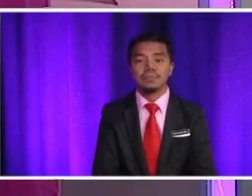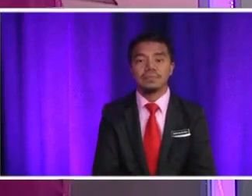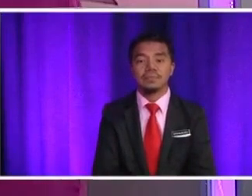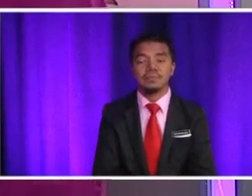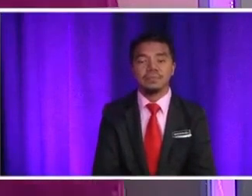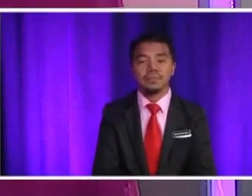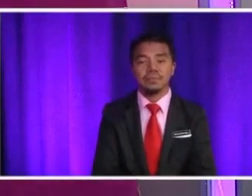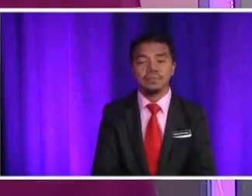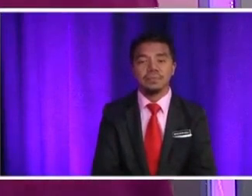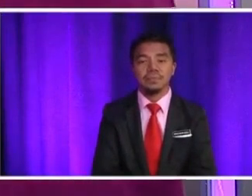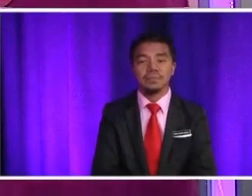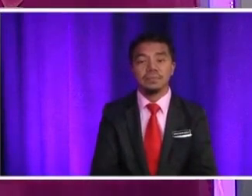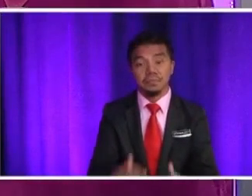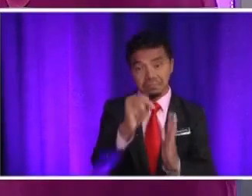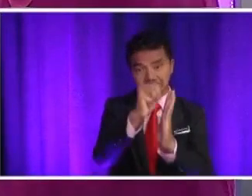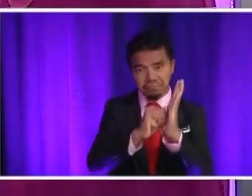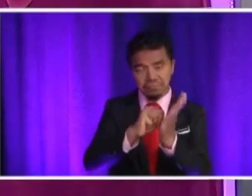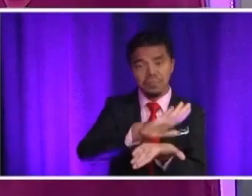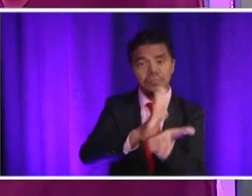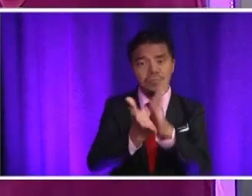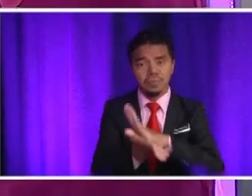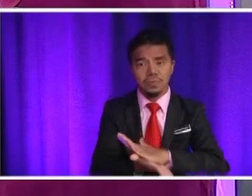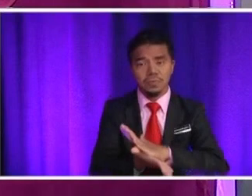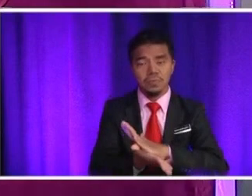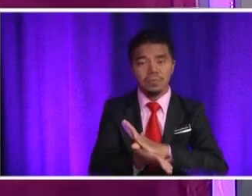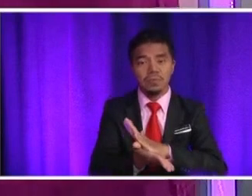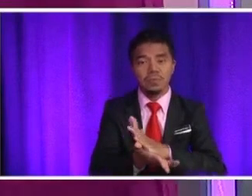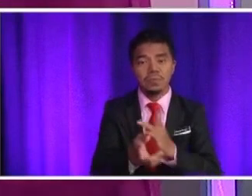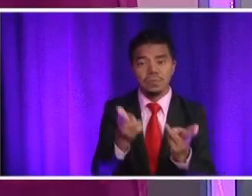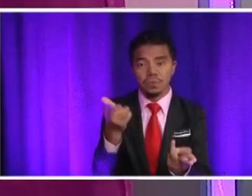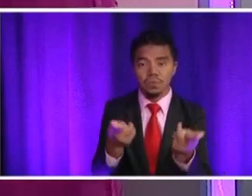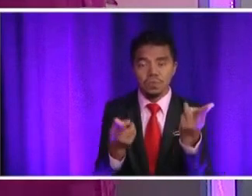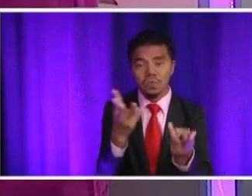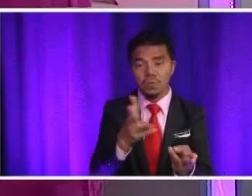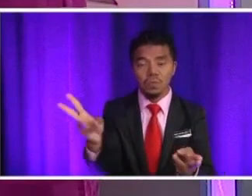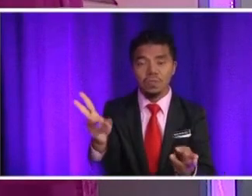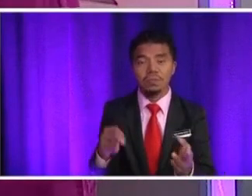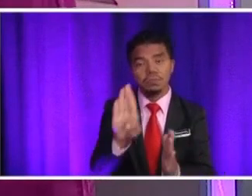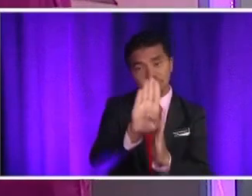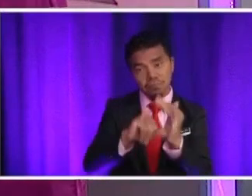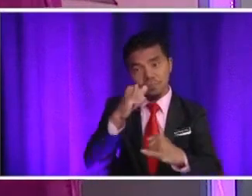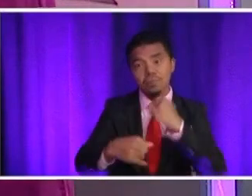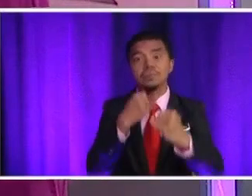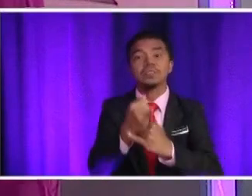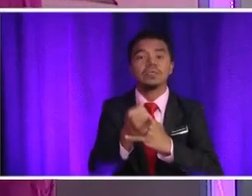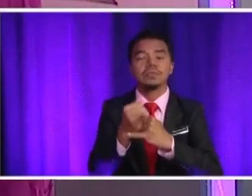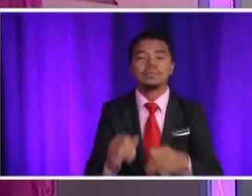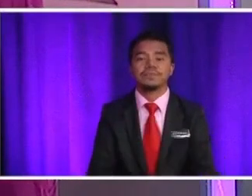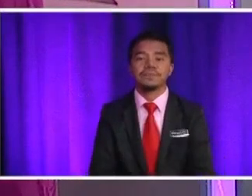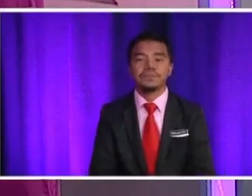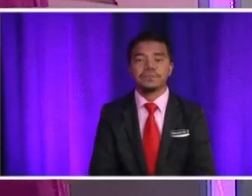menjadi seorang usahawan yang berjaya. Dan ada juga agensi-agensi yang membantu para usahawan ini untuk mereka